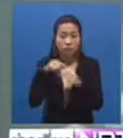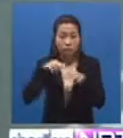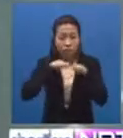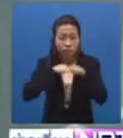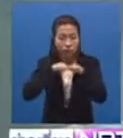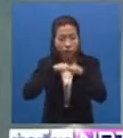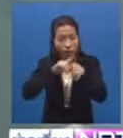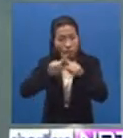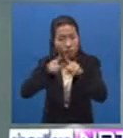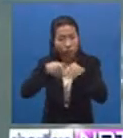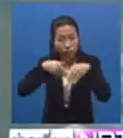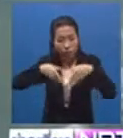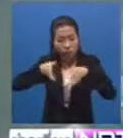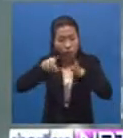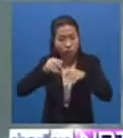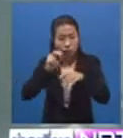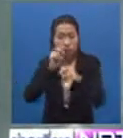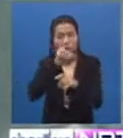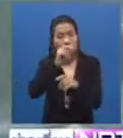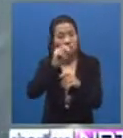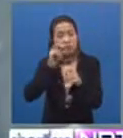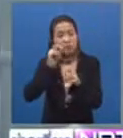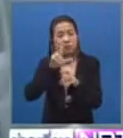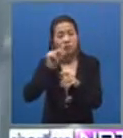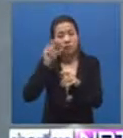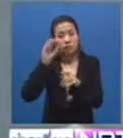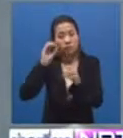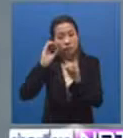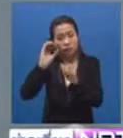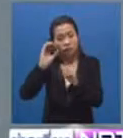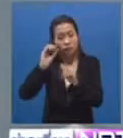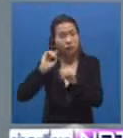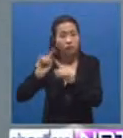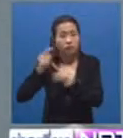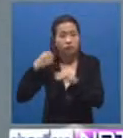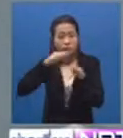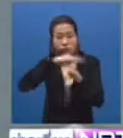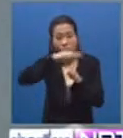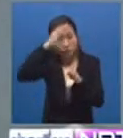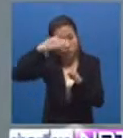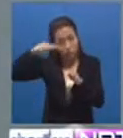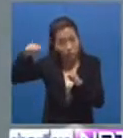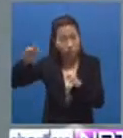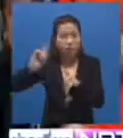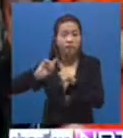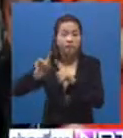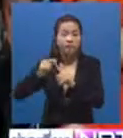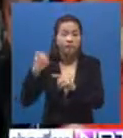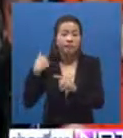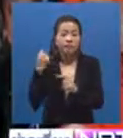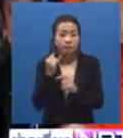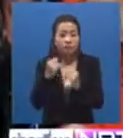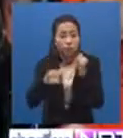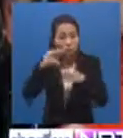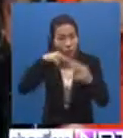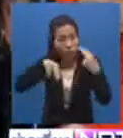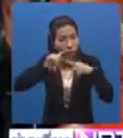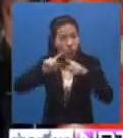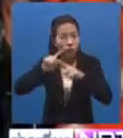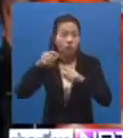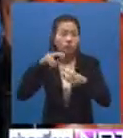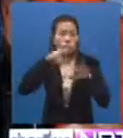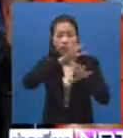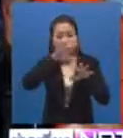ต่ำสุดอยู่ประมาณ 20องศาเซลเซียสส่วนบริเวณหุบเขาและยอดดอยอุณหภูมิต่ำสุดเฉลี่ย 10-13องศาเซลเซียส